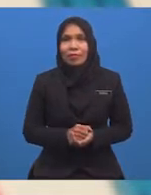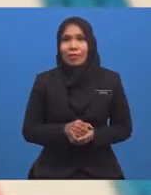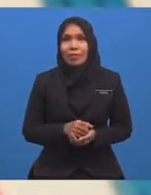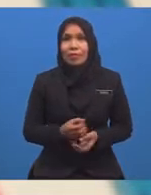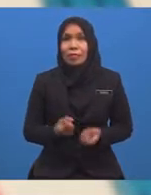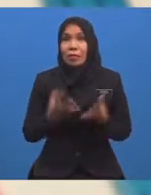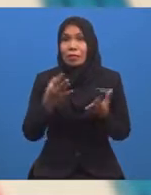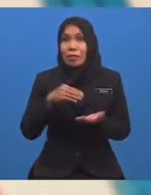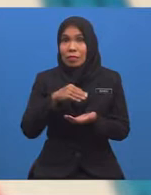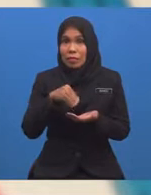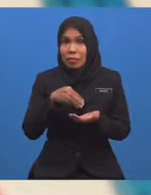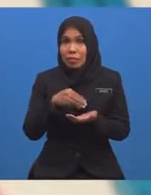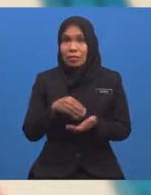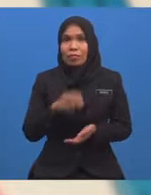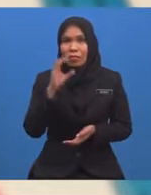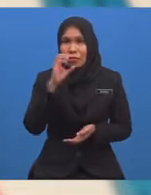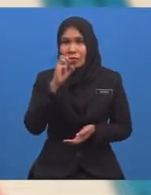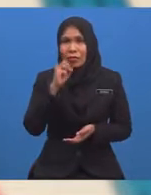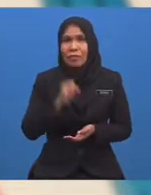gambar tersebut